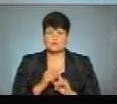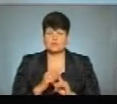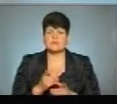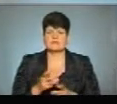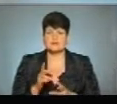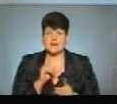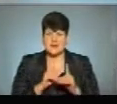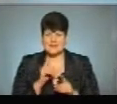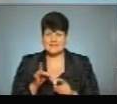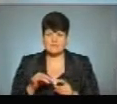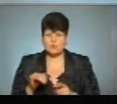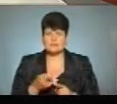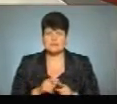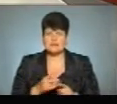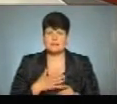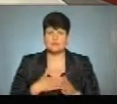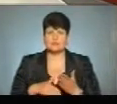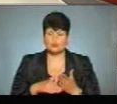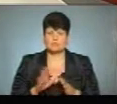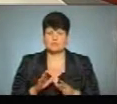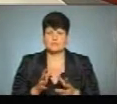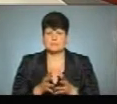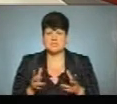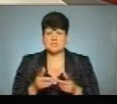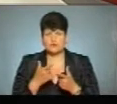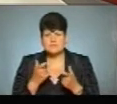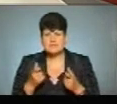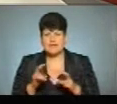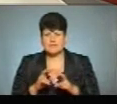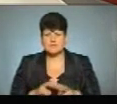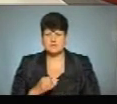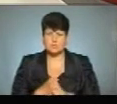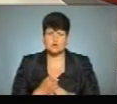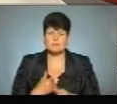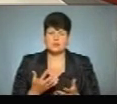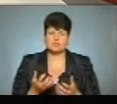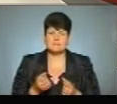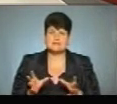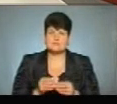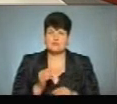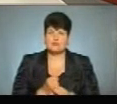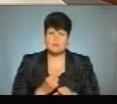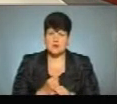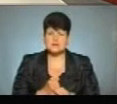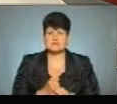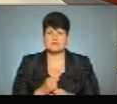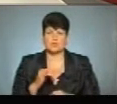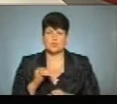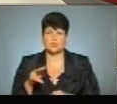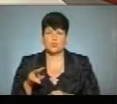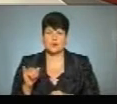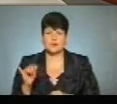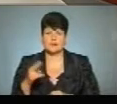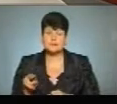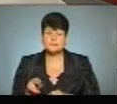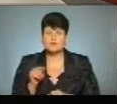нам допоможуть. Це буде більш така інформаційна аналітична робота. А ми отримали співпрацю теж від ЮЛІДу, фактично від